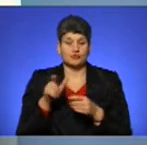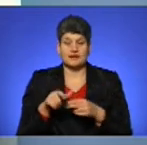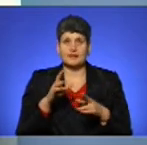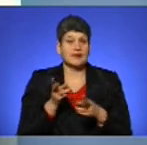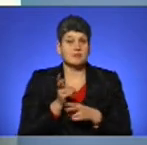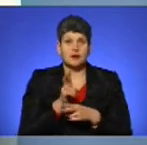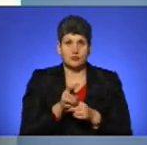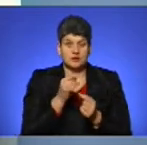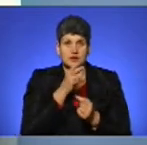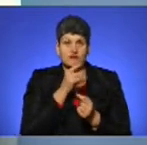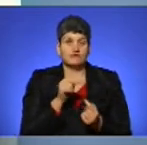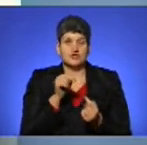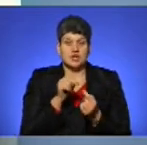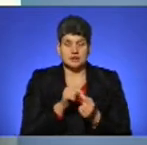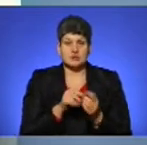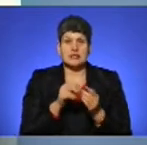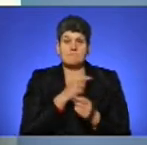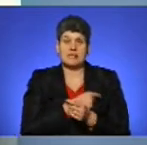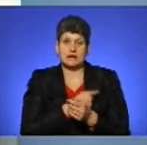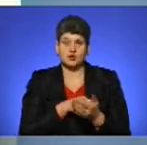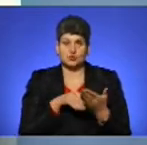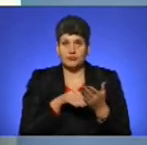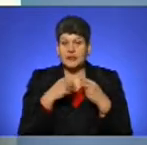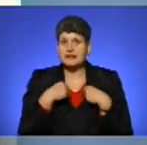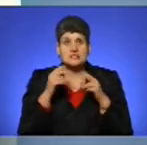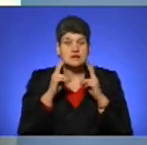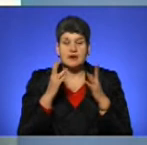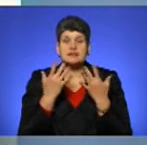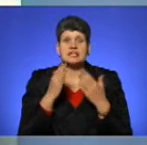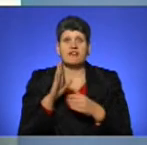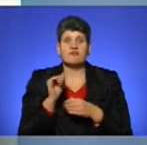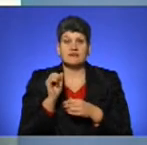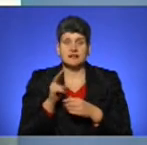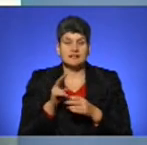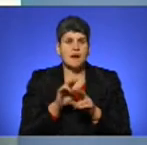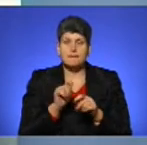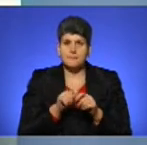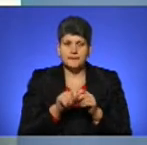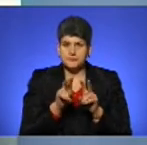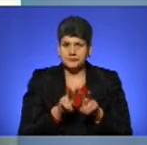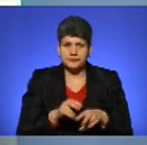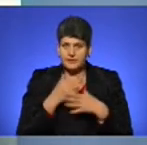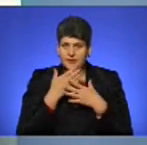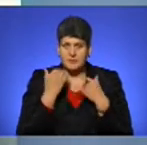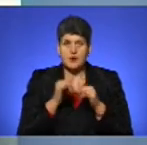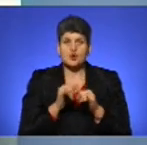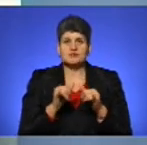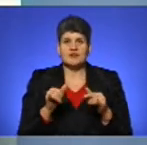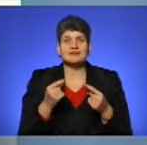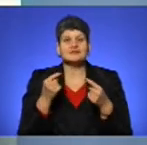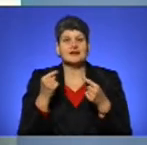звертається своєчасно за медичною допомогою, вона не знає свій ВІЛ-статус, не обстежується, розвивається